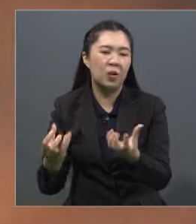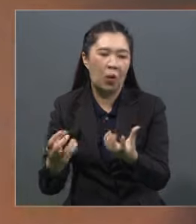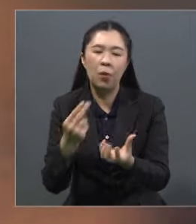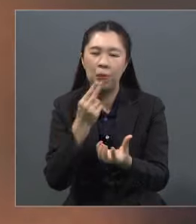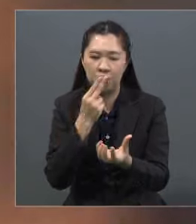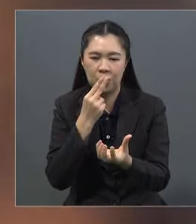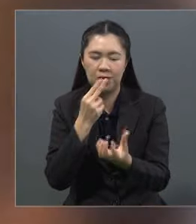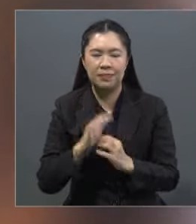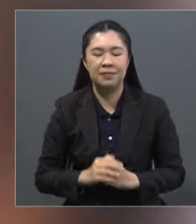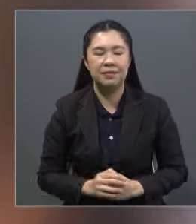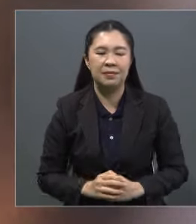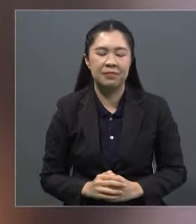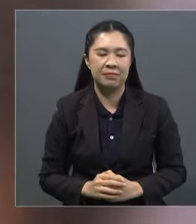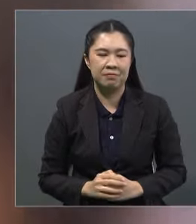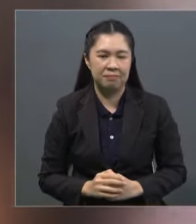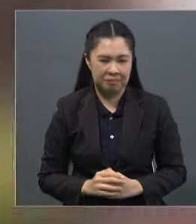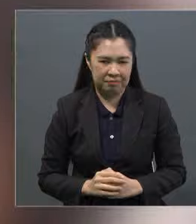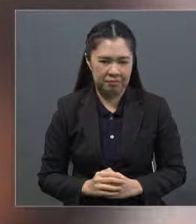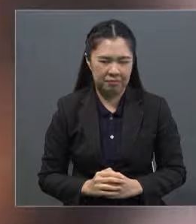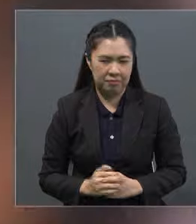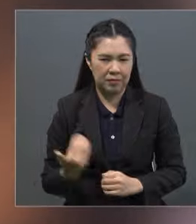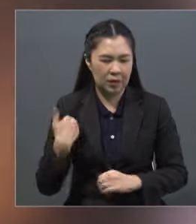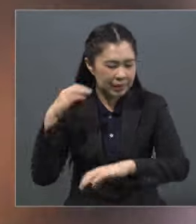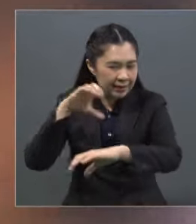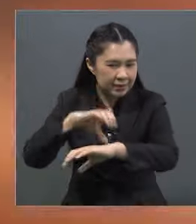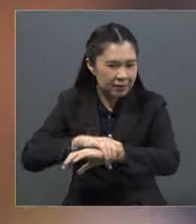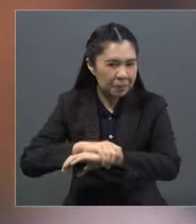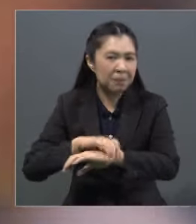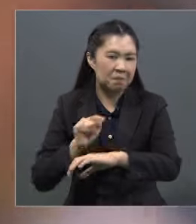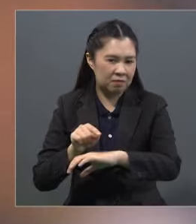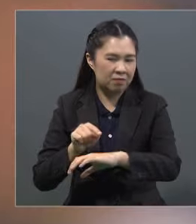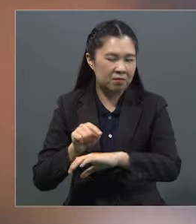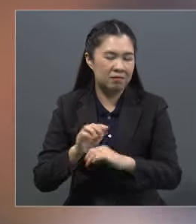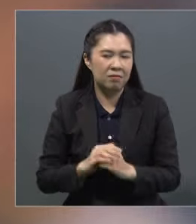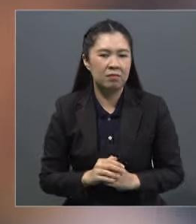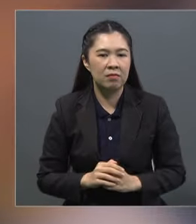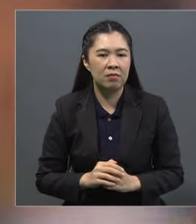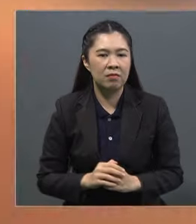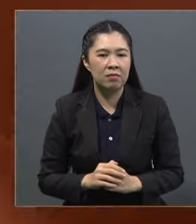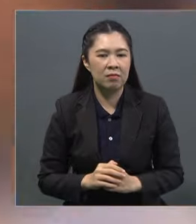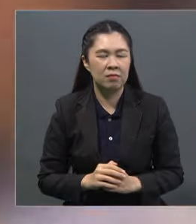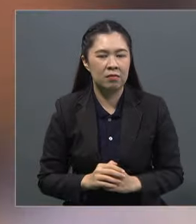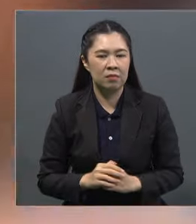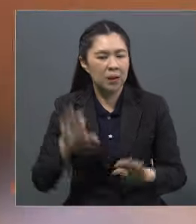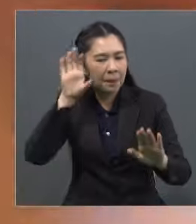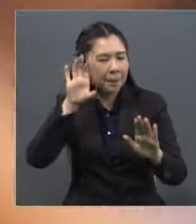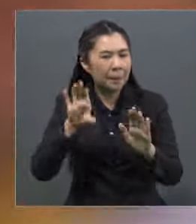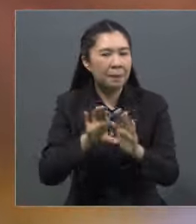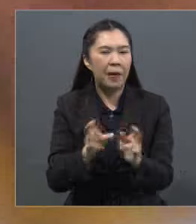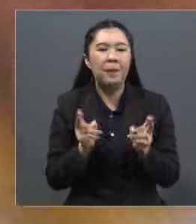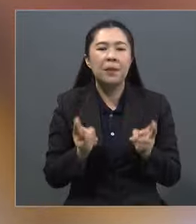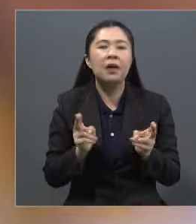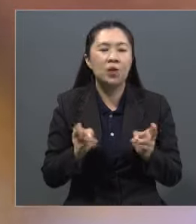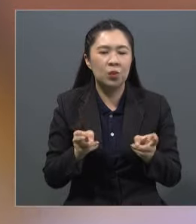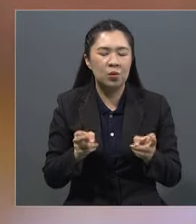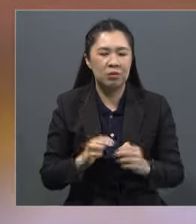หรี่ไฟฟ้าแล้วที่เขาไปตามจับกันที่ใกล้ๆกับโรงเรียนพี่ป๋องเป็นรูปอะไรรู้ไหมรูปตัวการ์ตูนแล้วถ้าเรามองเผินๆข้างนอกเป็น